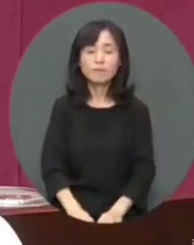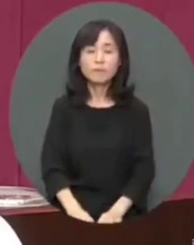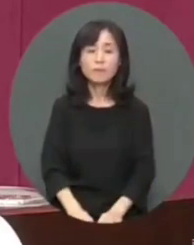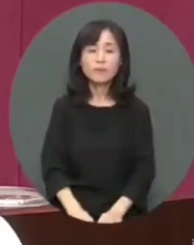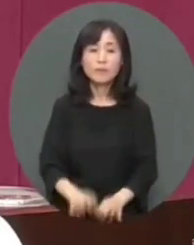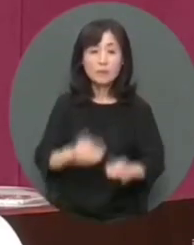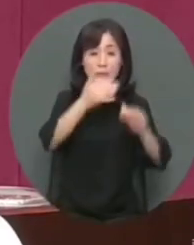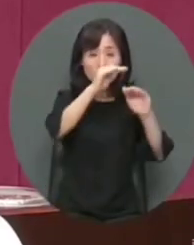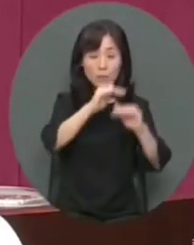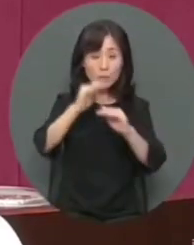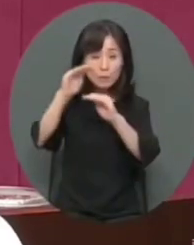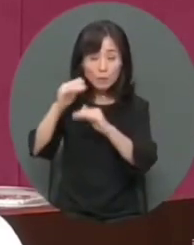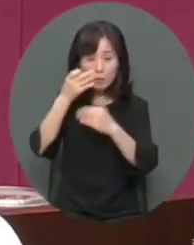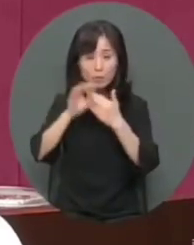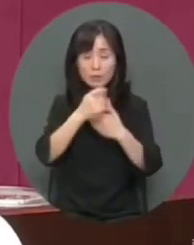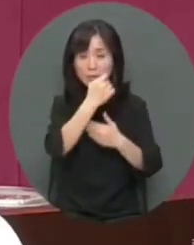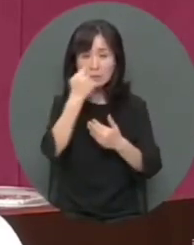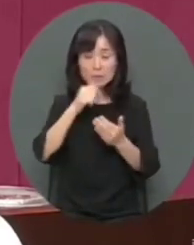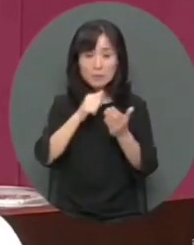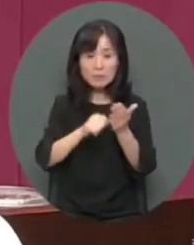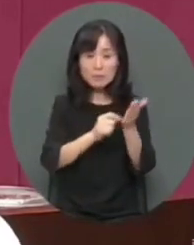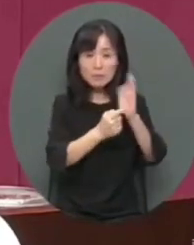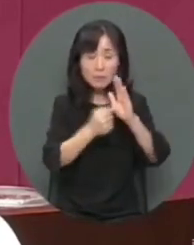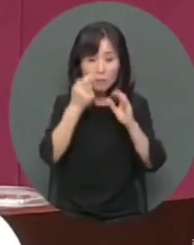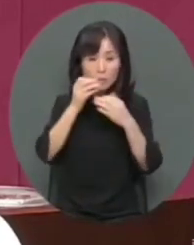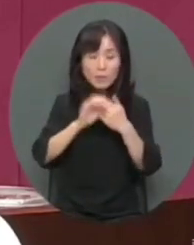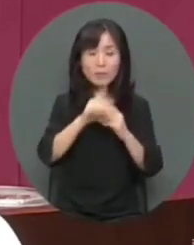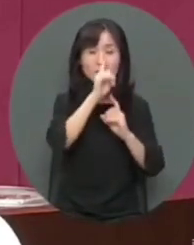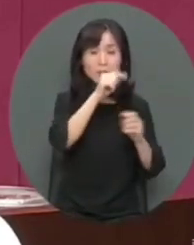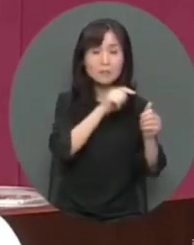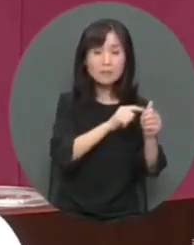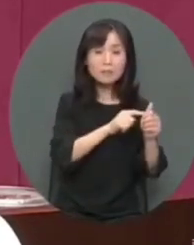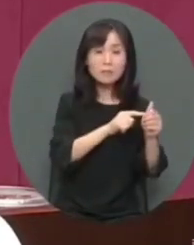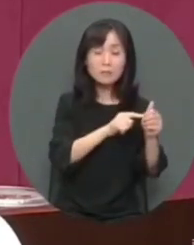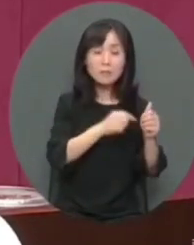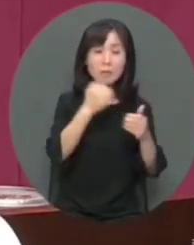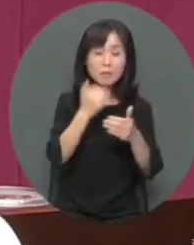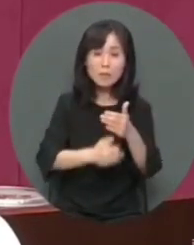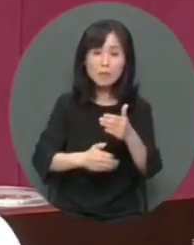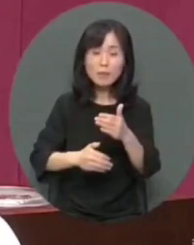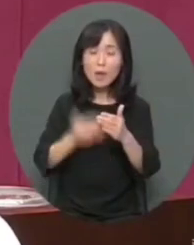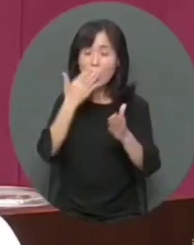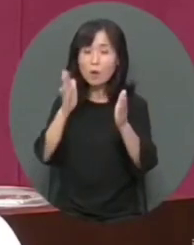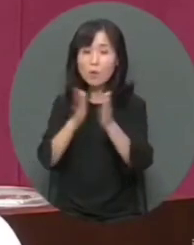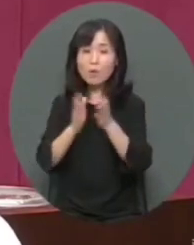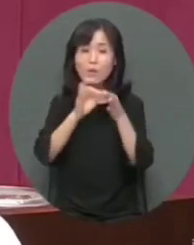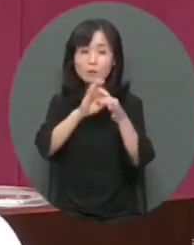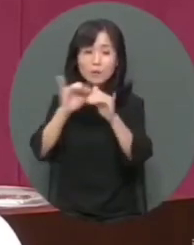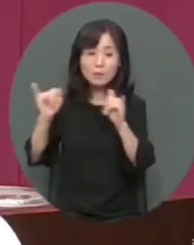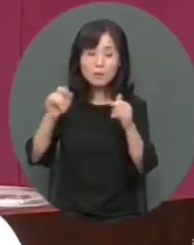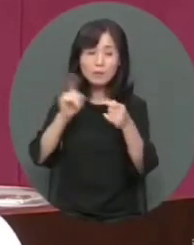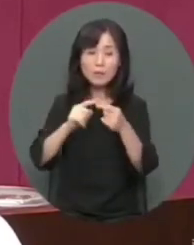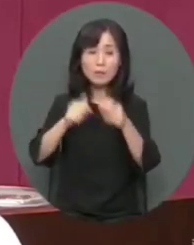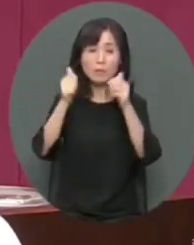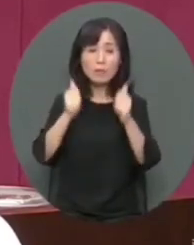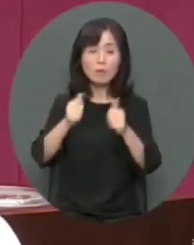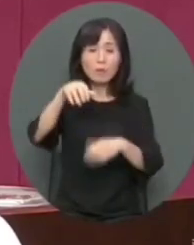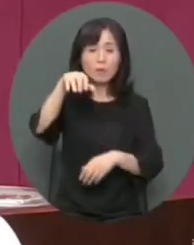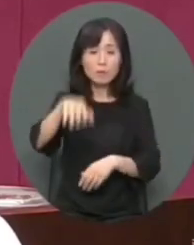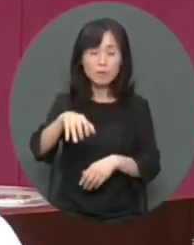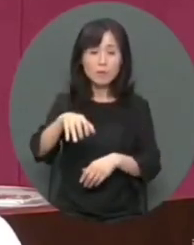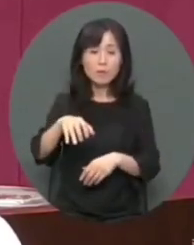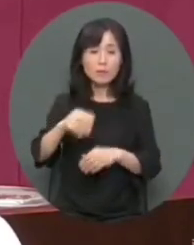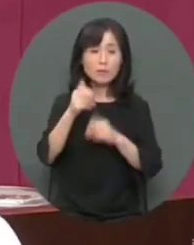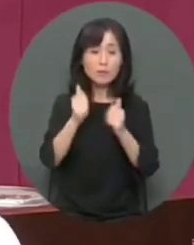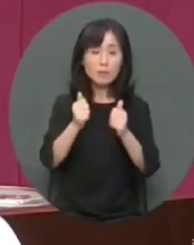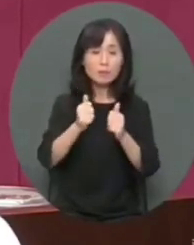이 사안들의 입증 정도에 있어 특이한 점은 이재명 의원을 제외한 공범 또는 관련자들에 대한 법원의